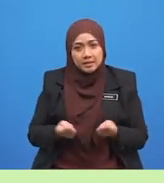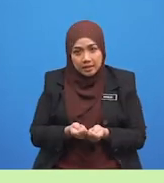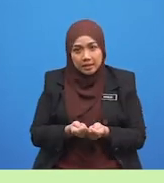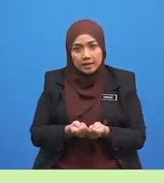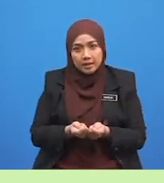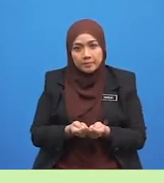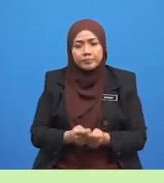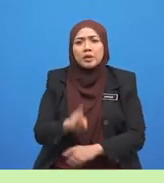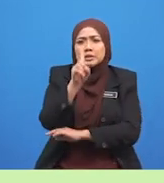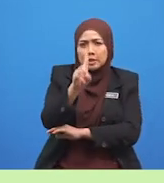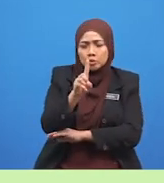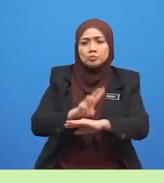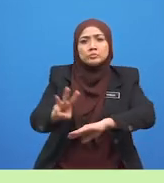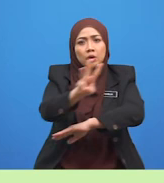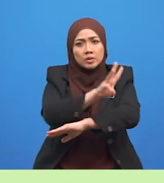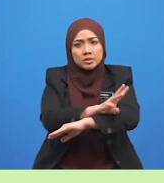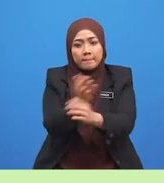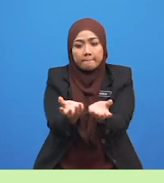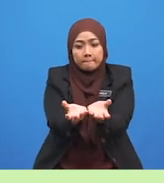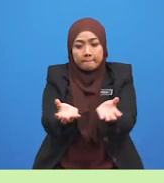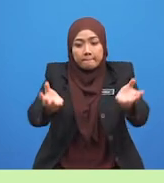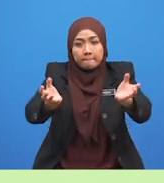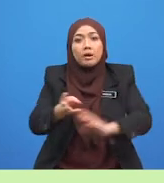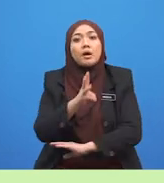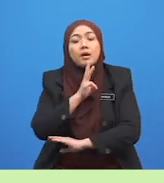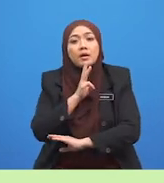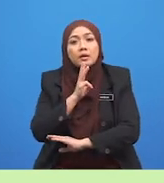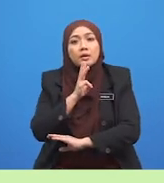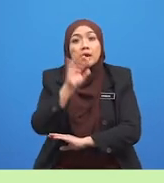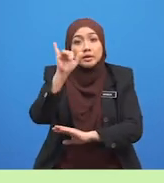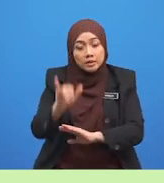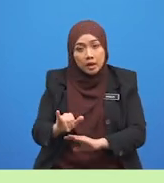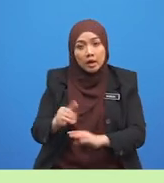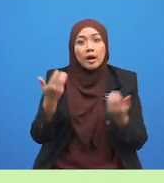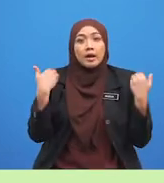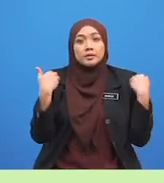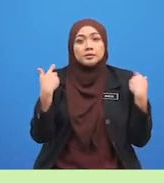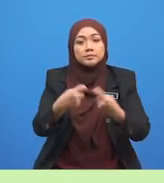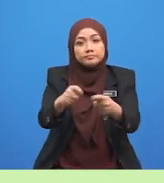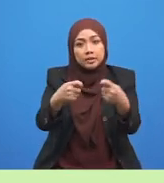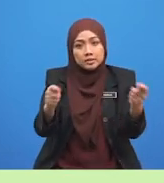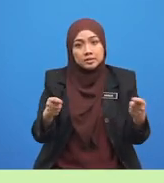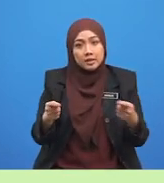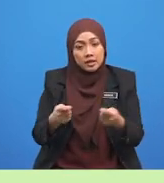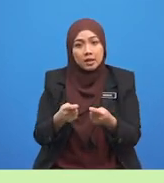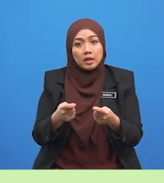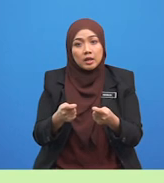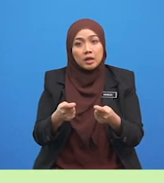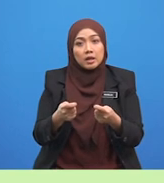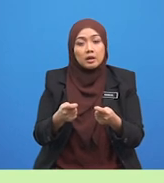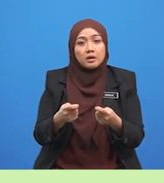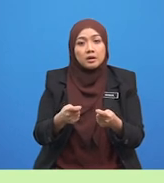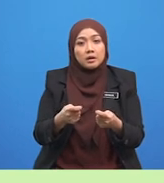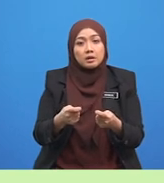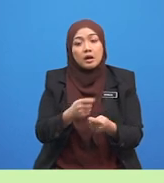merupakan satu kawasan takungan air yang terdiri daripada tasik semula jadi dan tasik